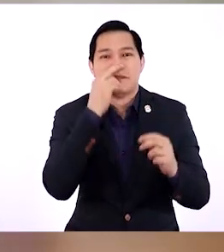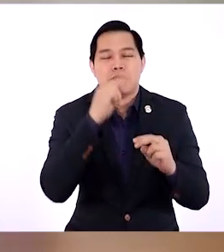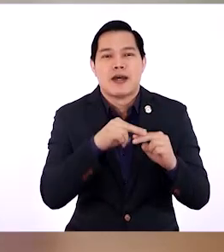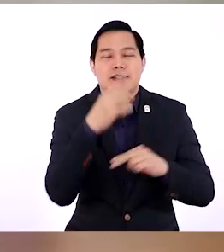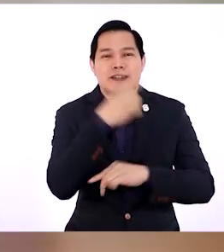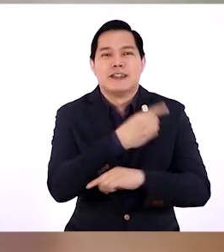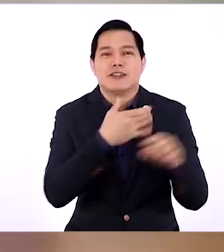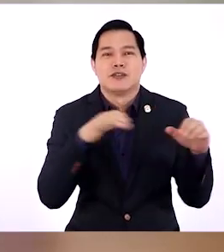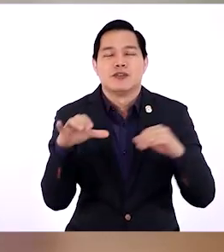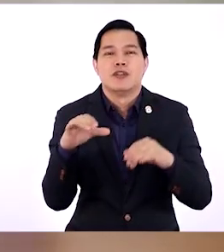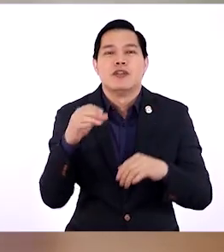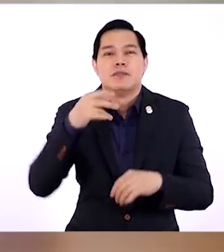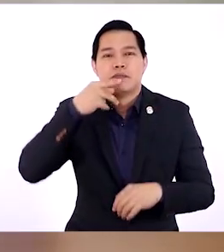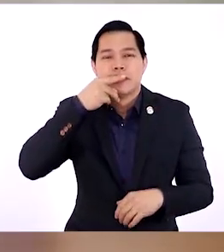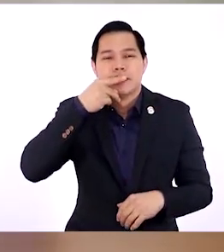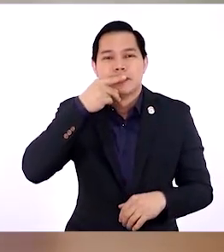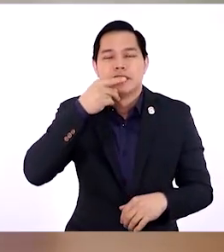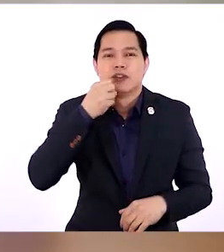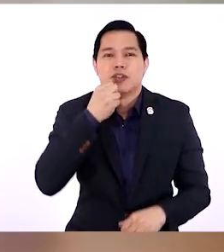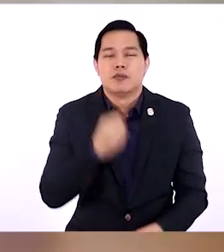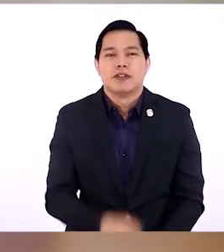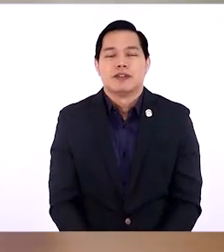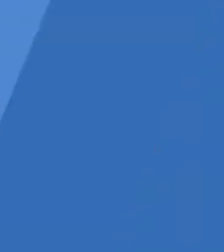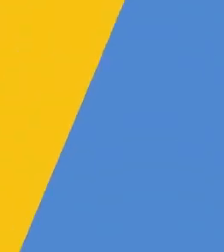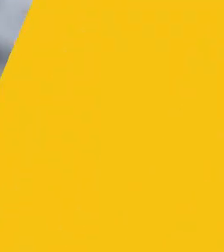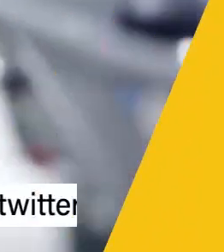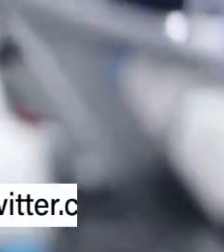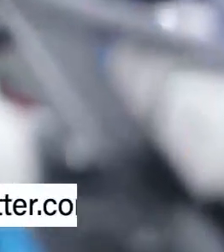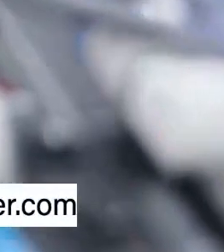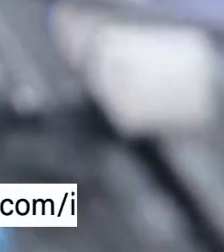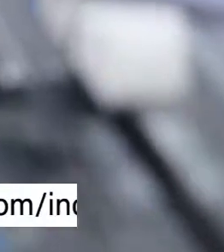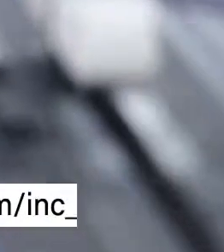balitang hatid si kapatid na Princess Servas.